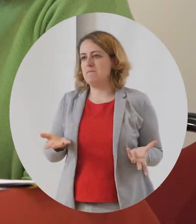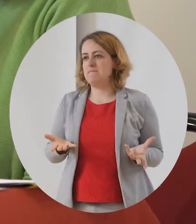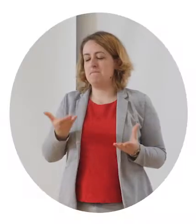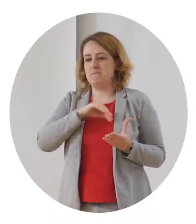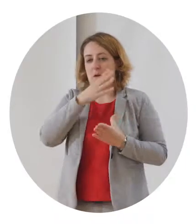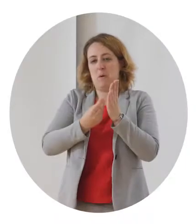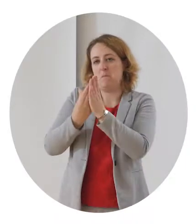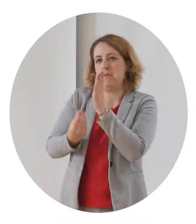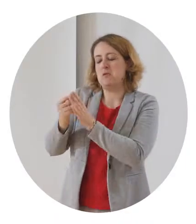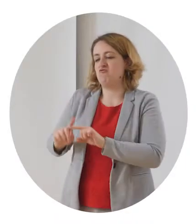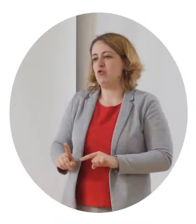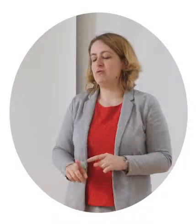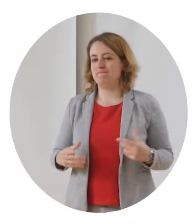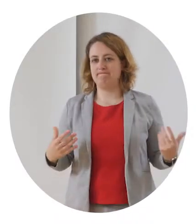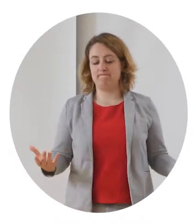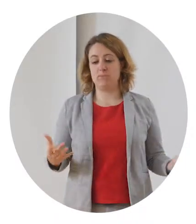Donc,